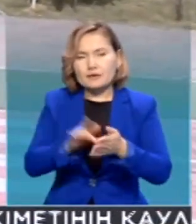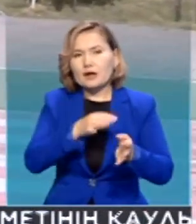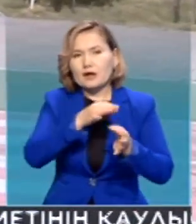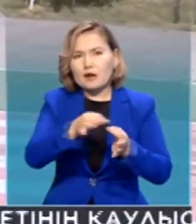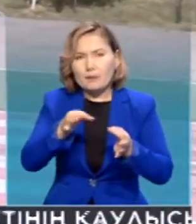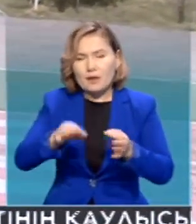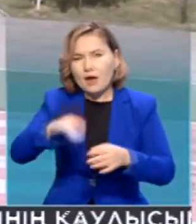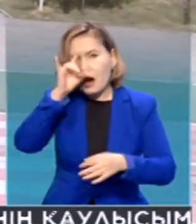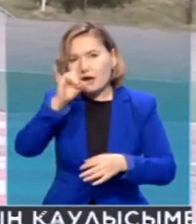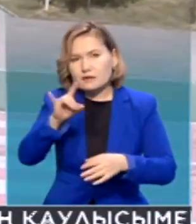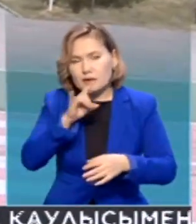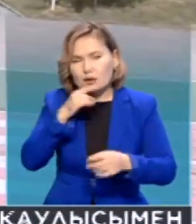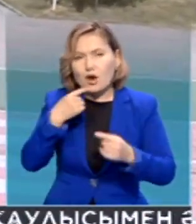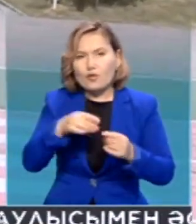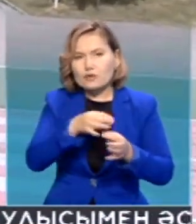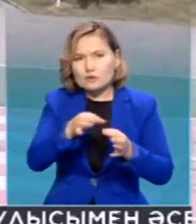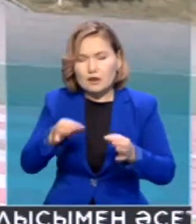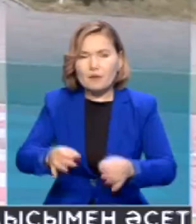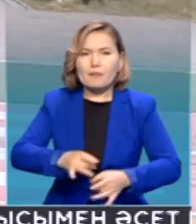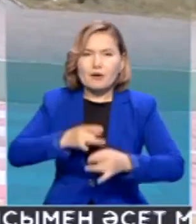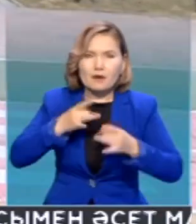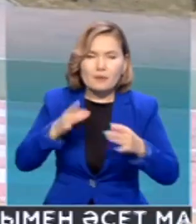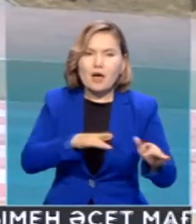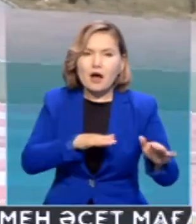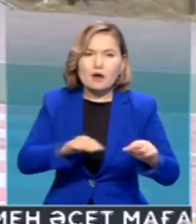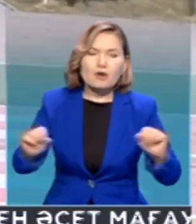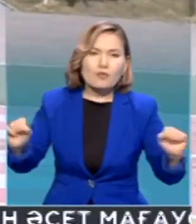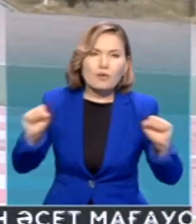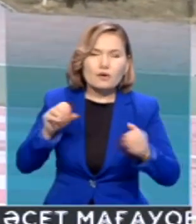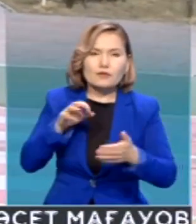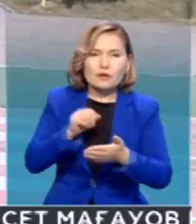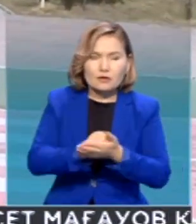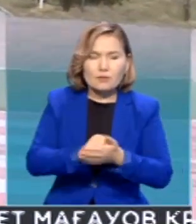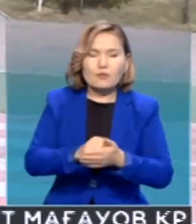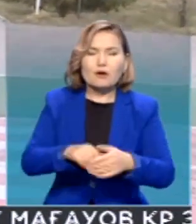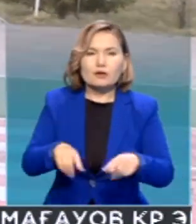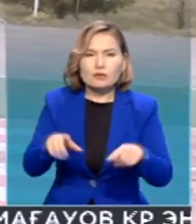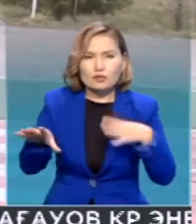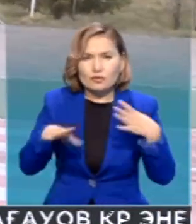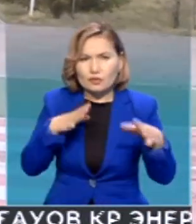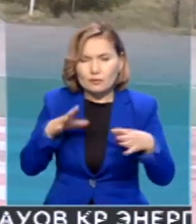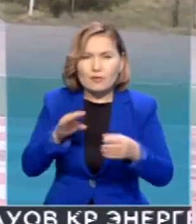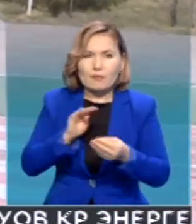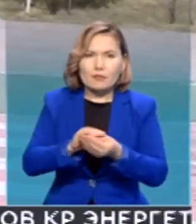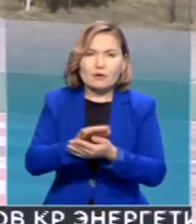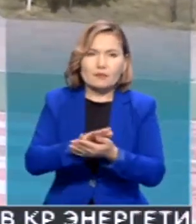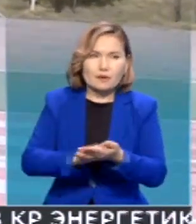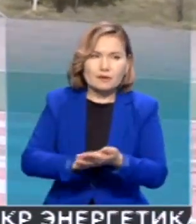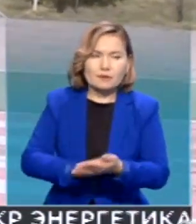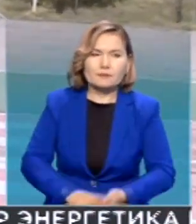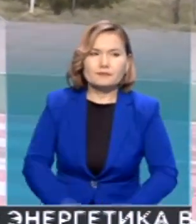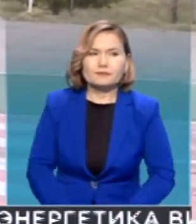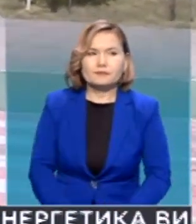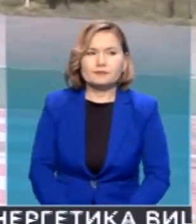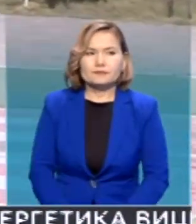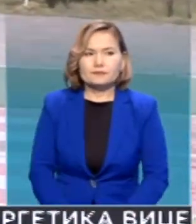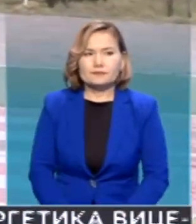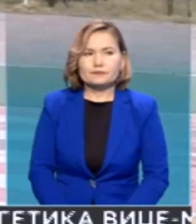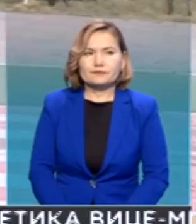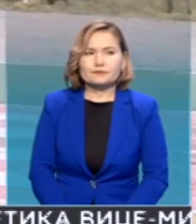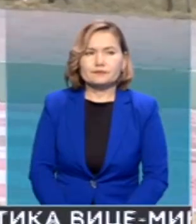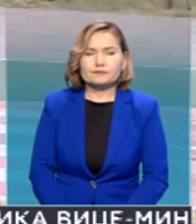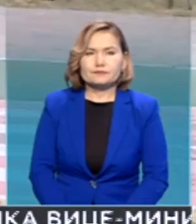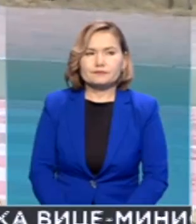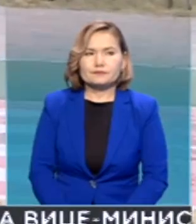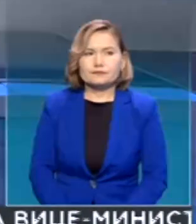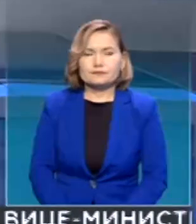емес, еліміздің өзге өңірлерінде де әртүрлі форматта өтіп жатыр. Асылбек Таньяр, Айдос Тұрғынов, Қазақстан ұлттық арнасы,